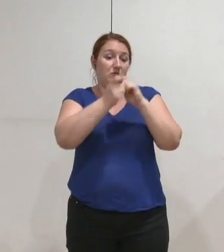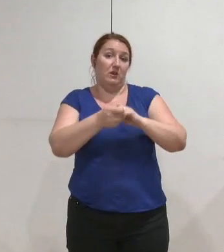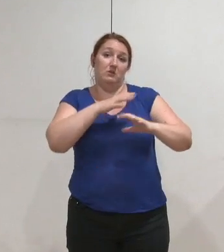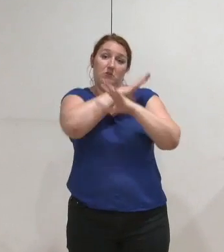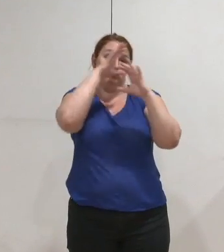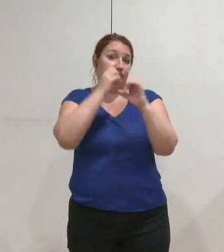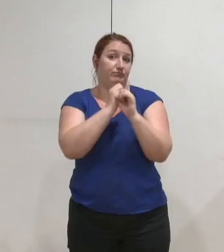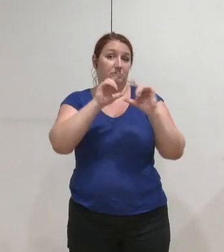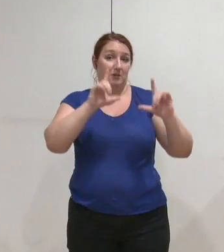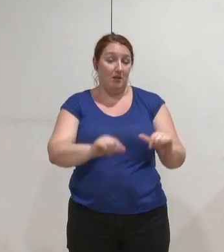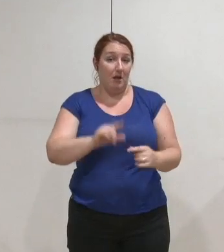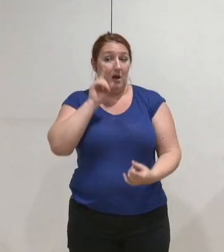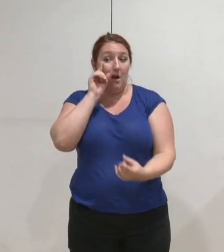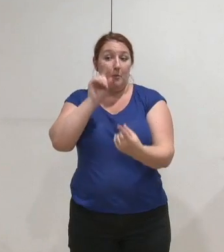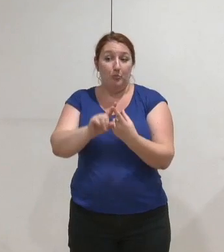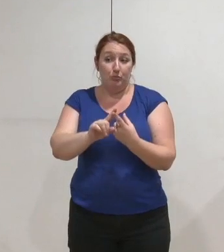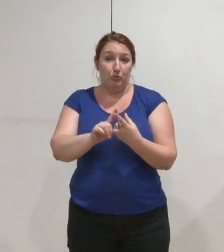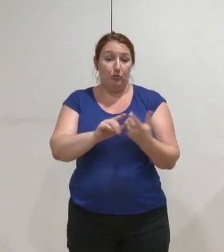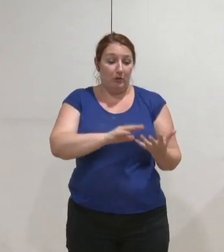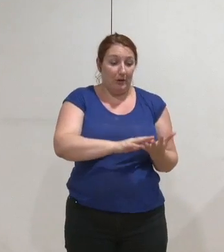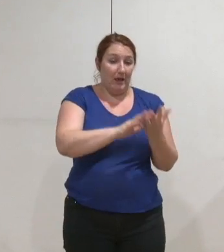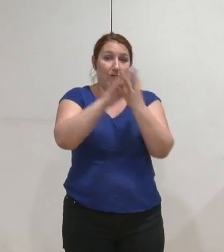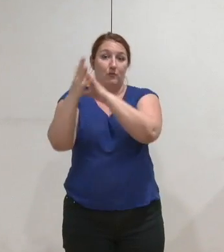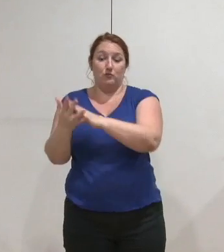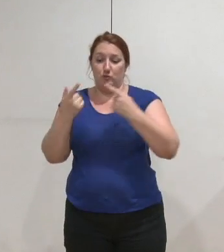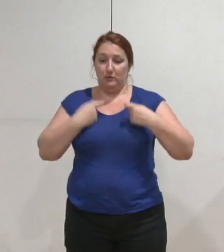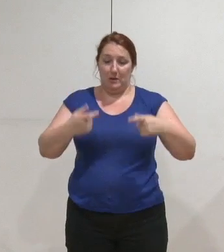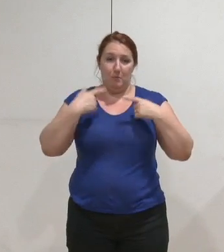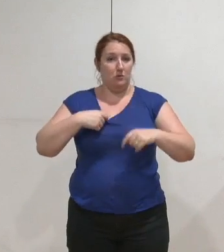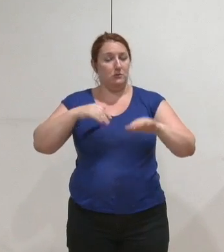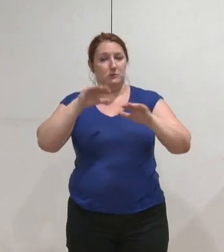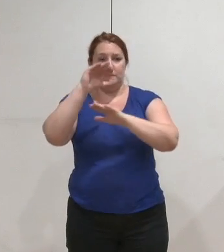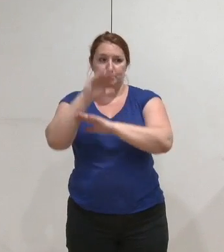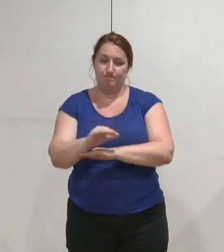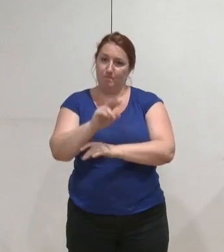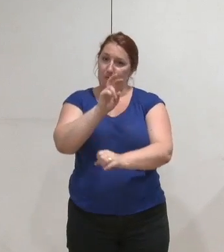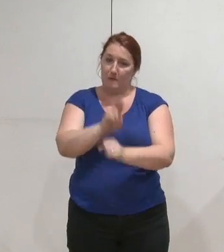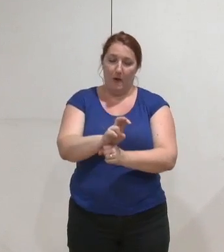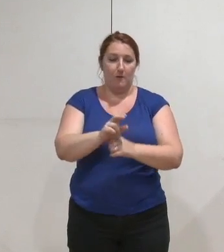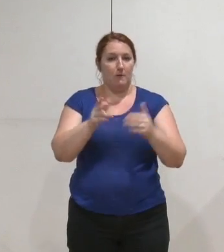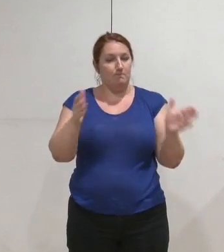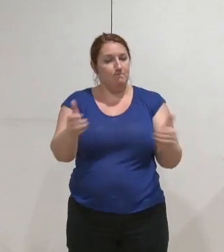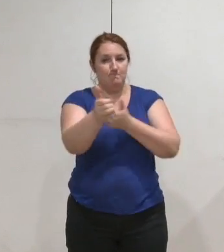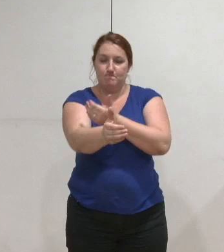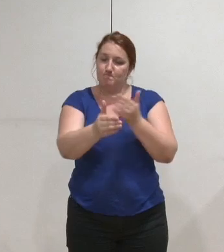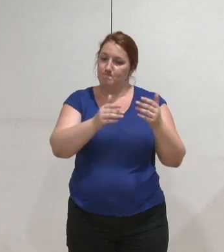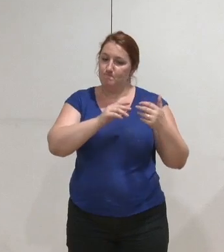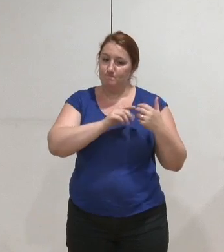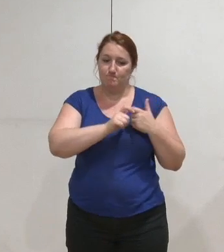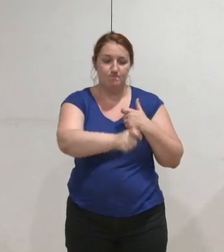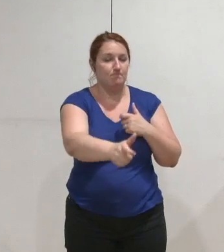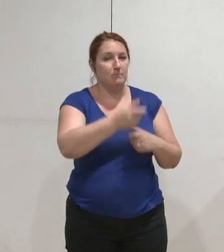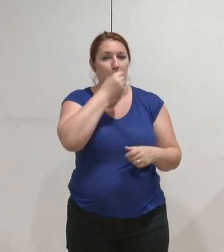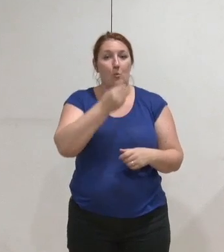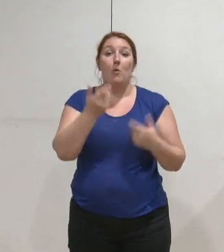modificative qui nous permet de contenir l'évolution de nos dépenses de fonctionnement tout en faisant face à la situation dans laquelle